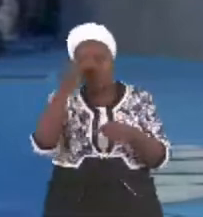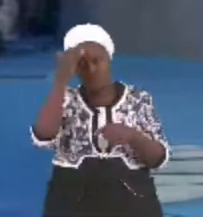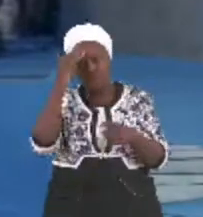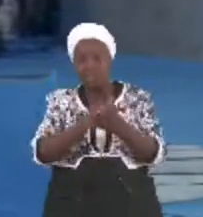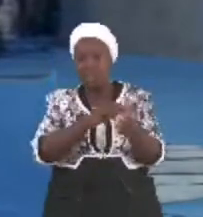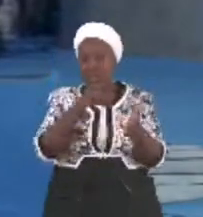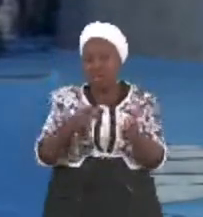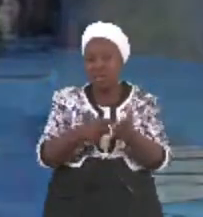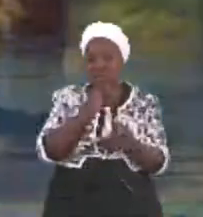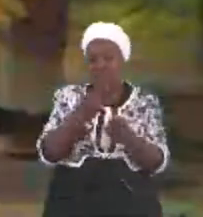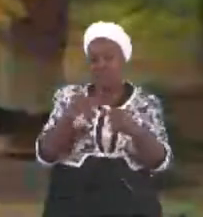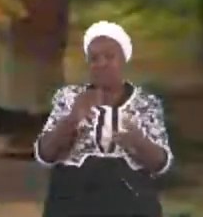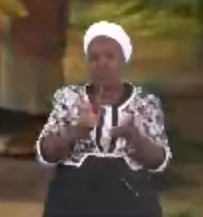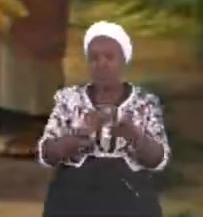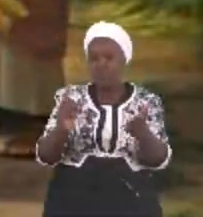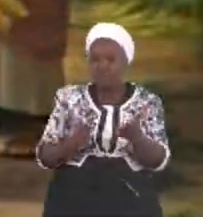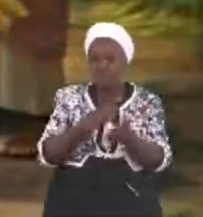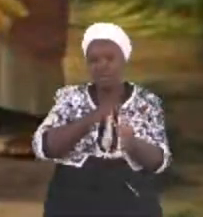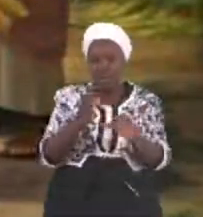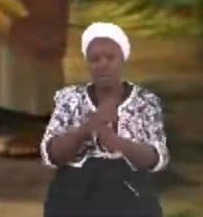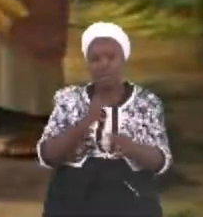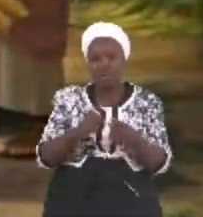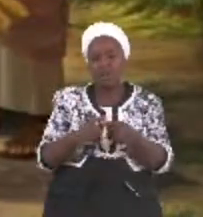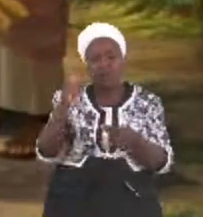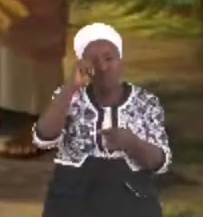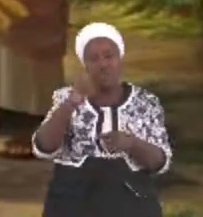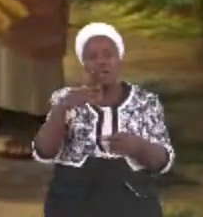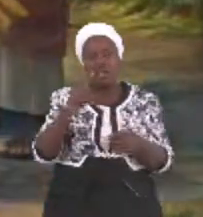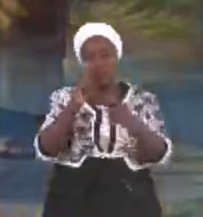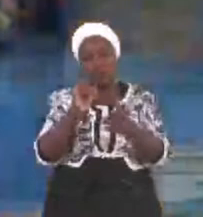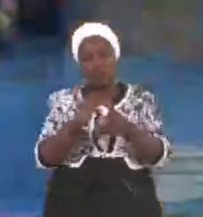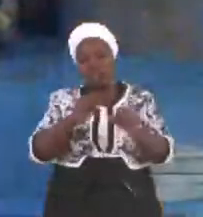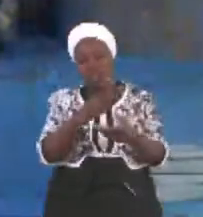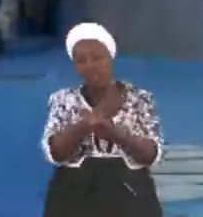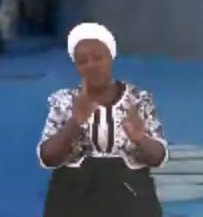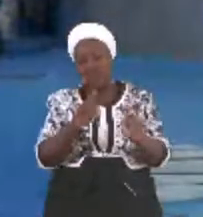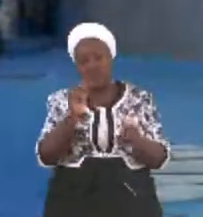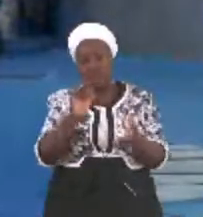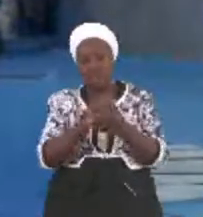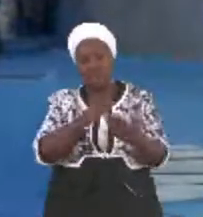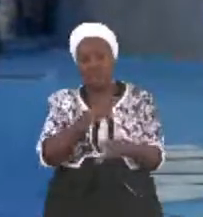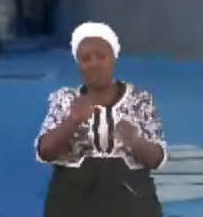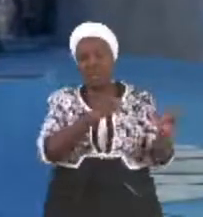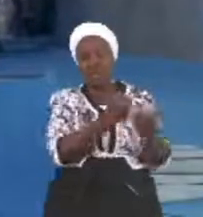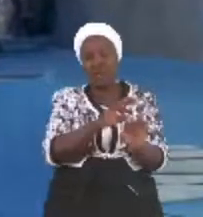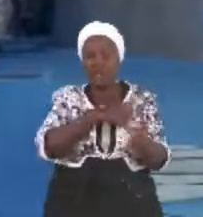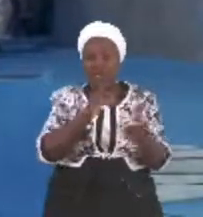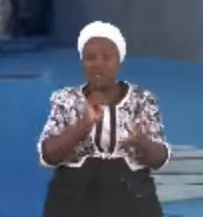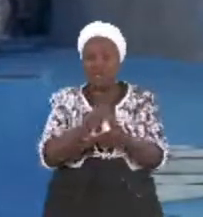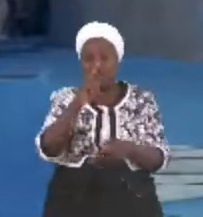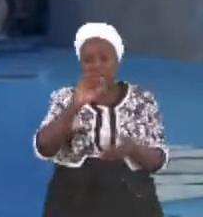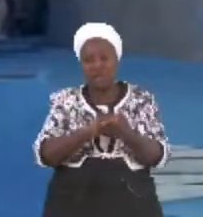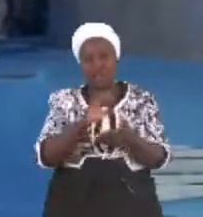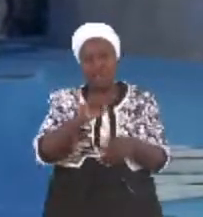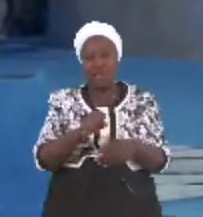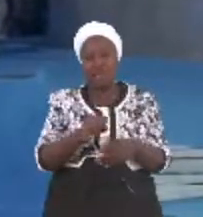Une fois que j'arrive chez lui, celui qui peut délivrer, qui peut affranchir, celui qui